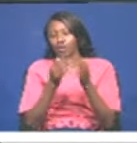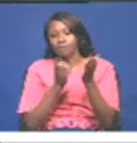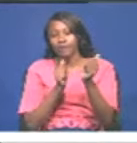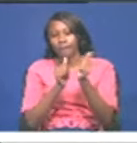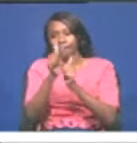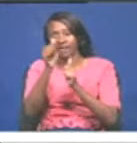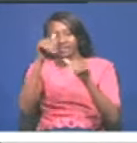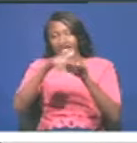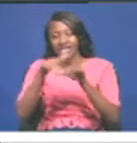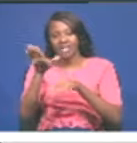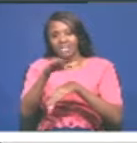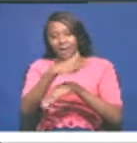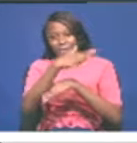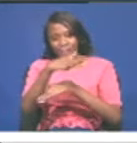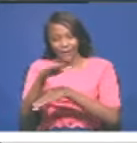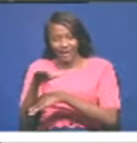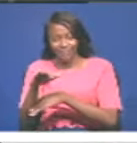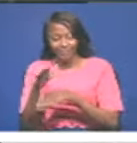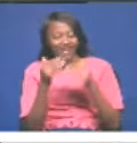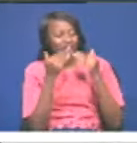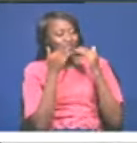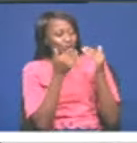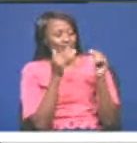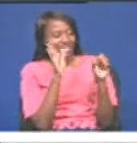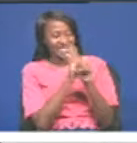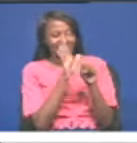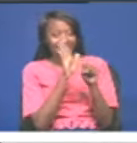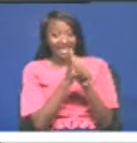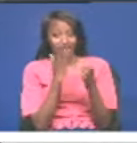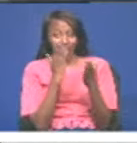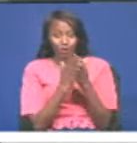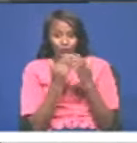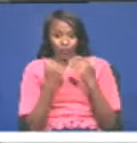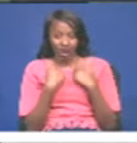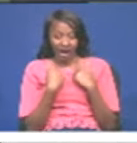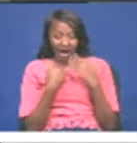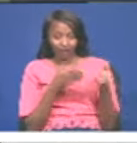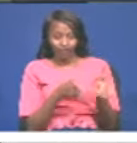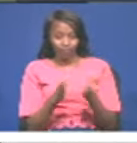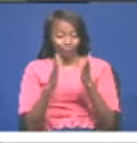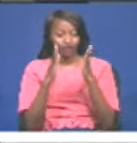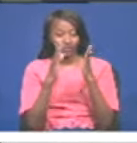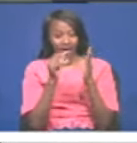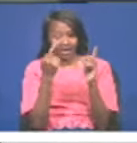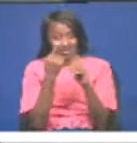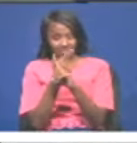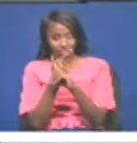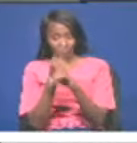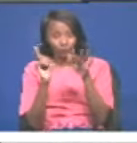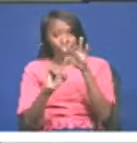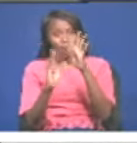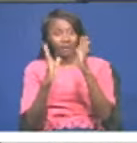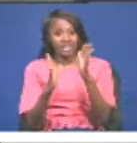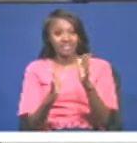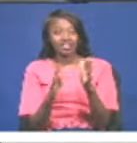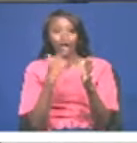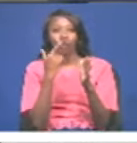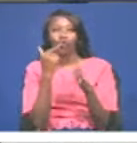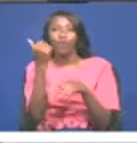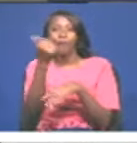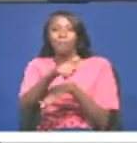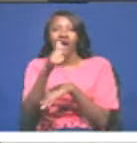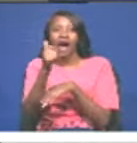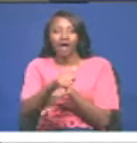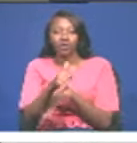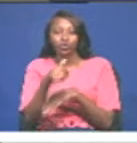Bila shaka, shukran sana Timo. Vile vile tukumbuke kuwa kuna zile nafasi za makatibu wa kwa ambao bado hawajaweza